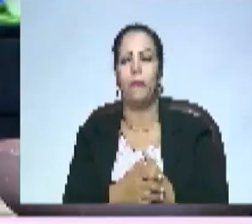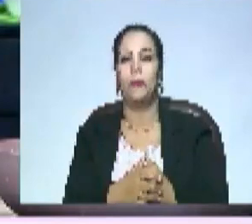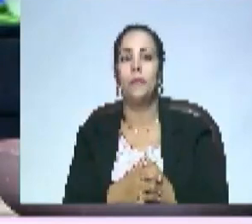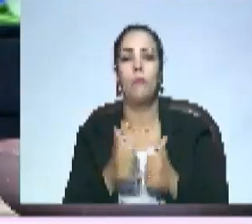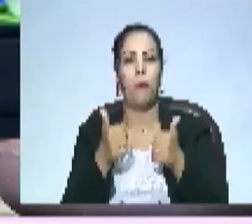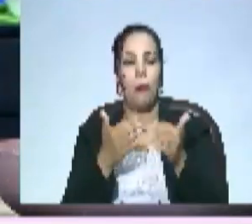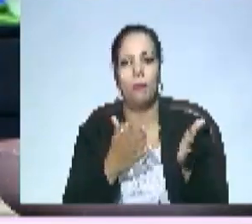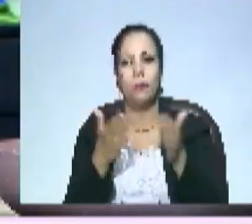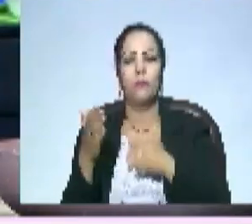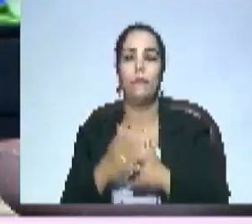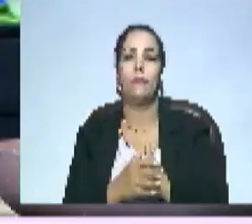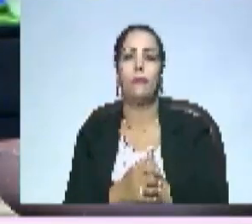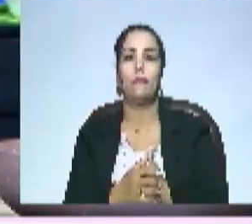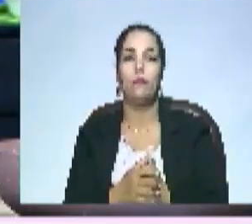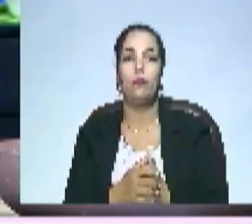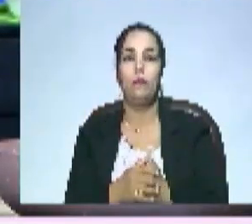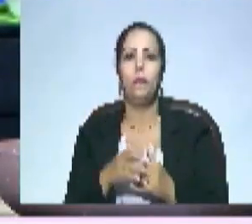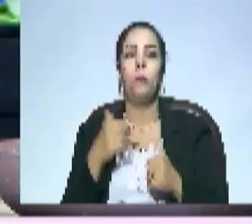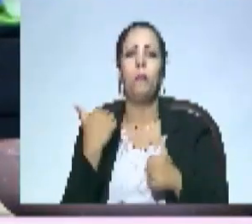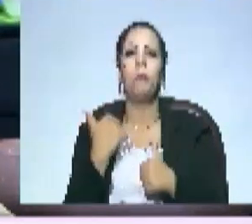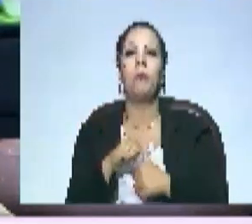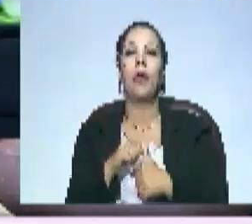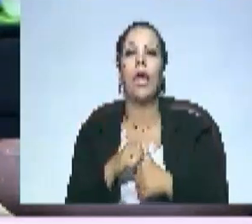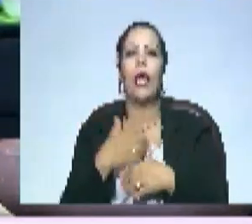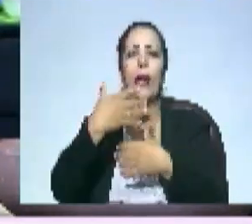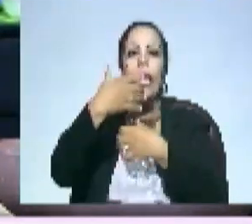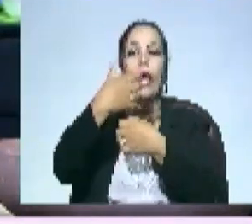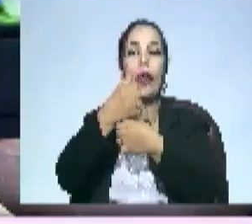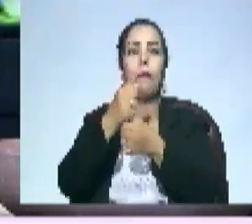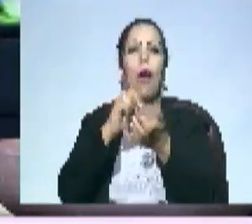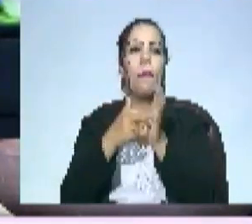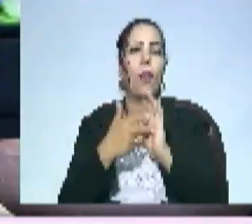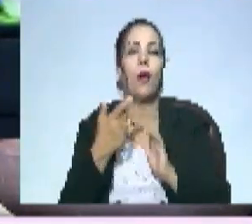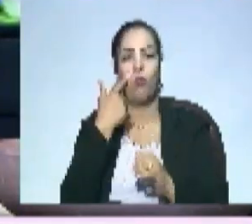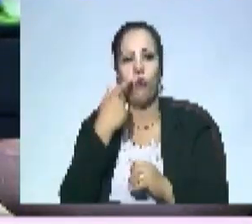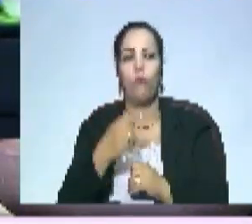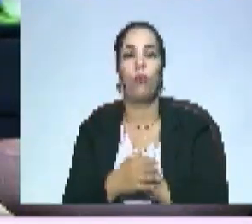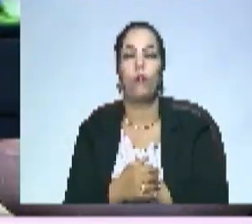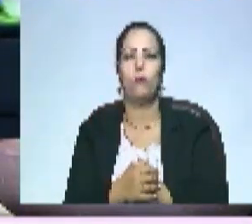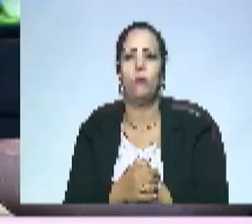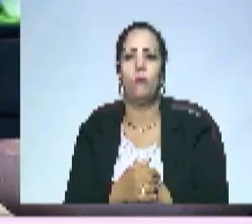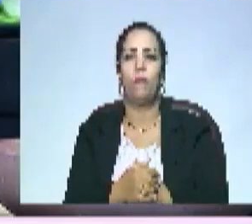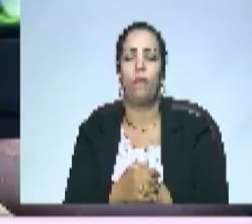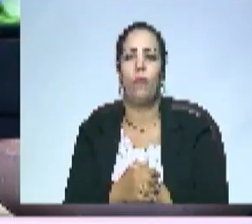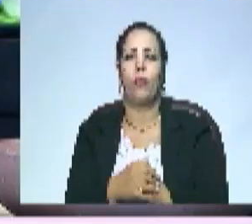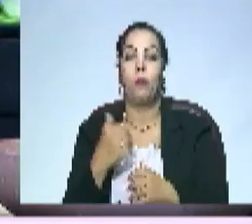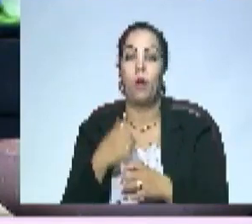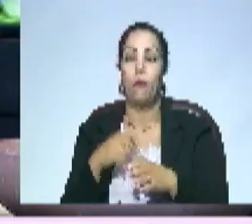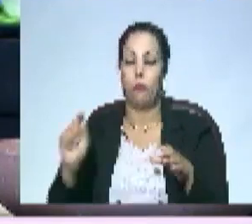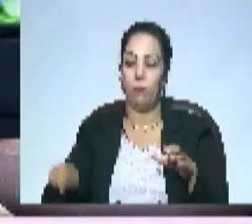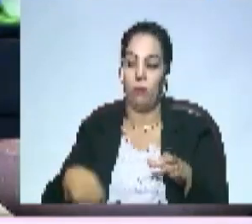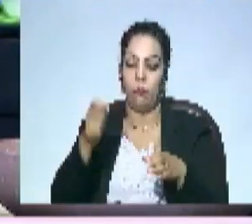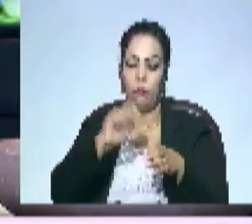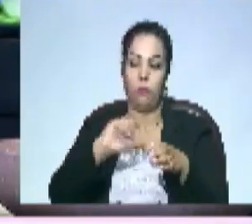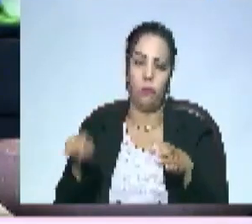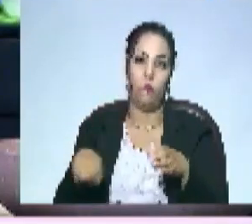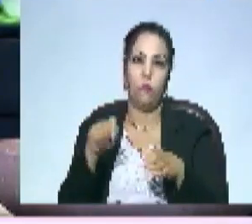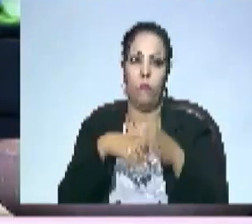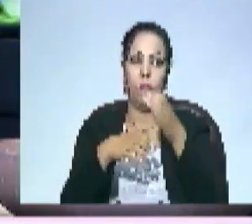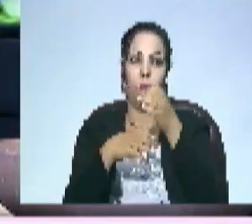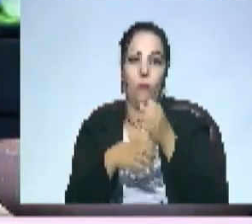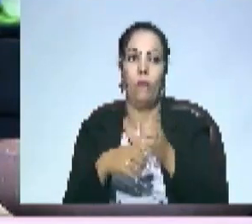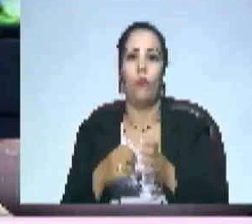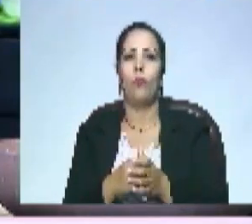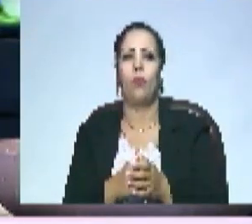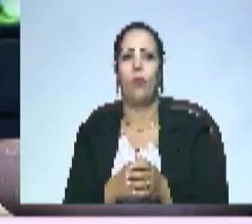كويس ناخد بقيه الكريمه كده طبعا احنا هبهدل